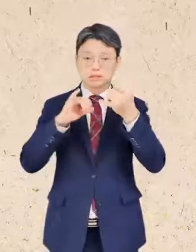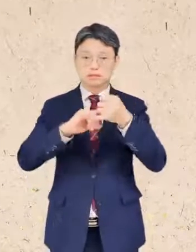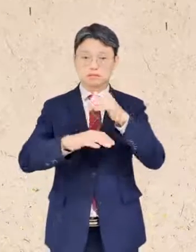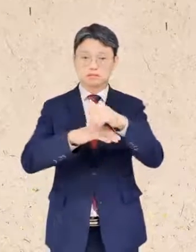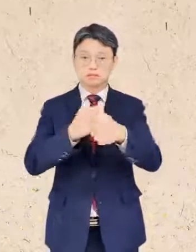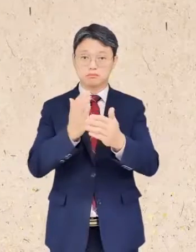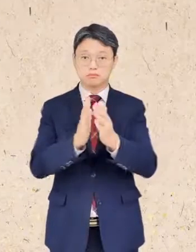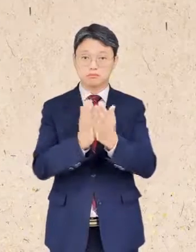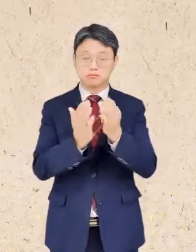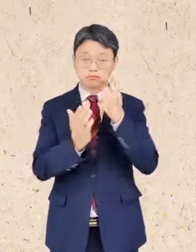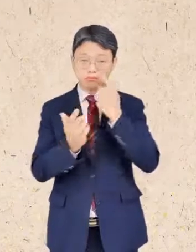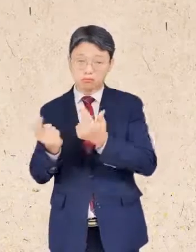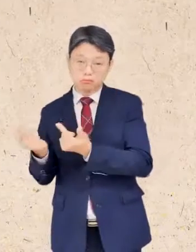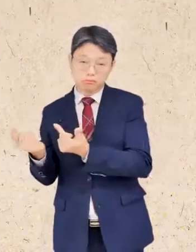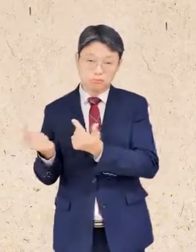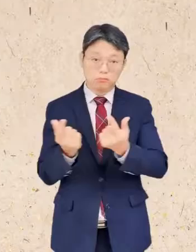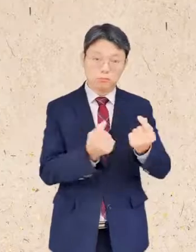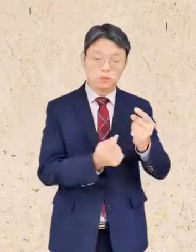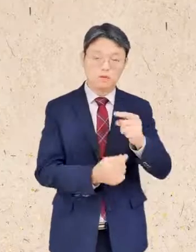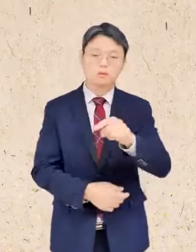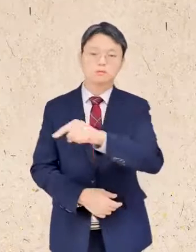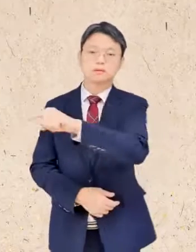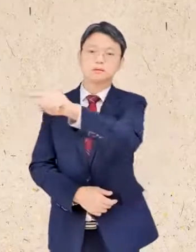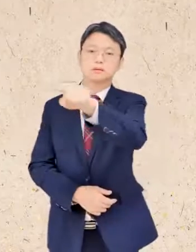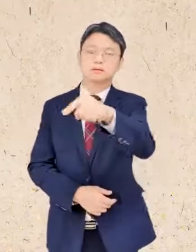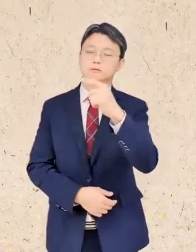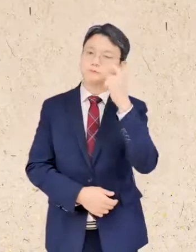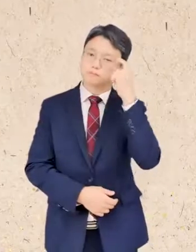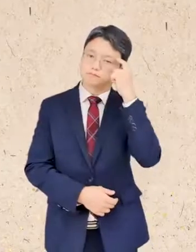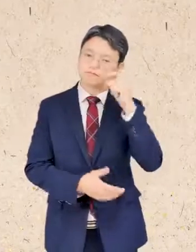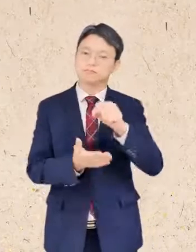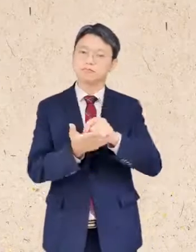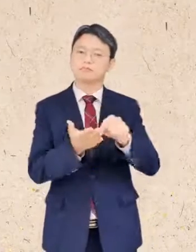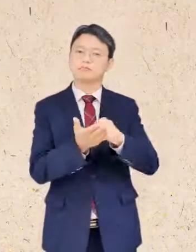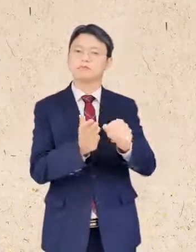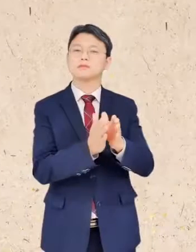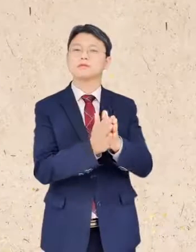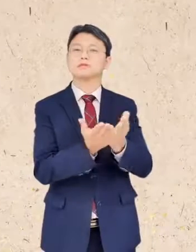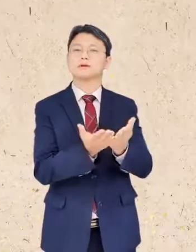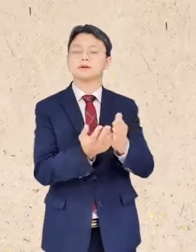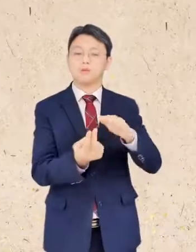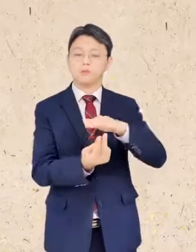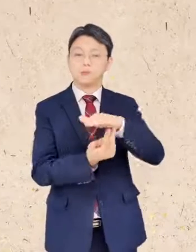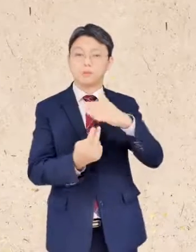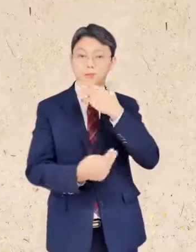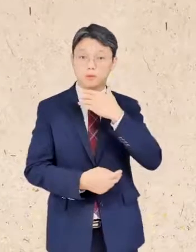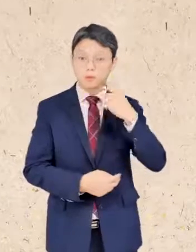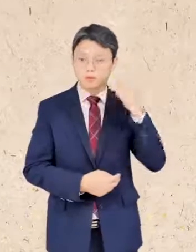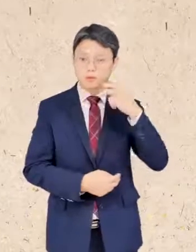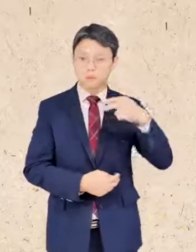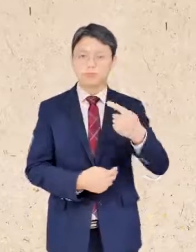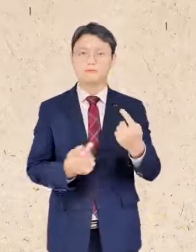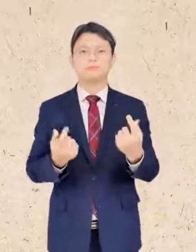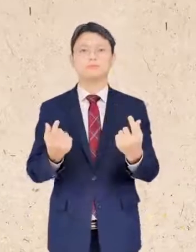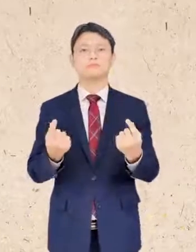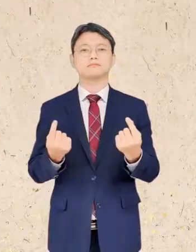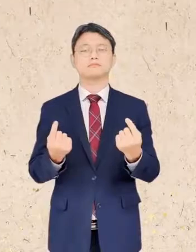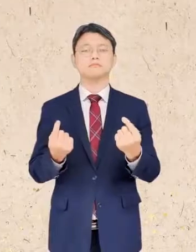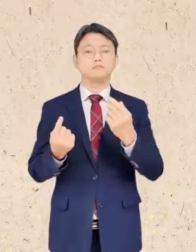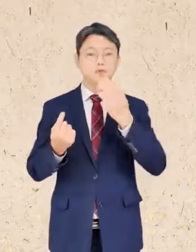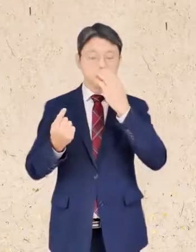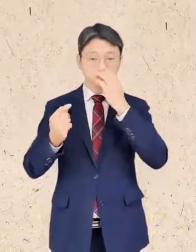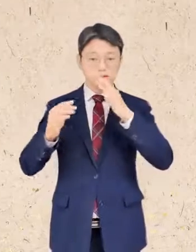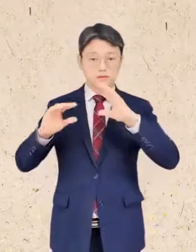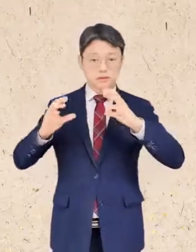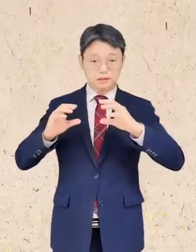특징들이 있는데요. 수신자를 염두에 두고 쓰여진 책이 많다는 것입니다. 요한복음도 마찬가지인데요. 요한복음은 유대